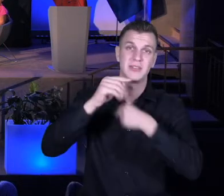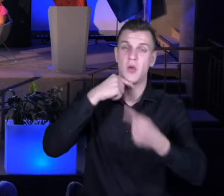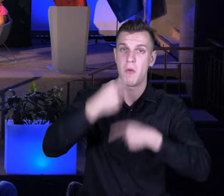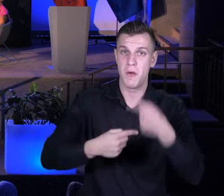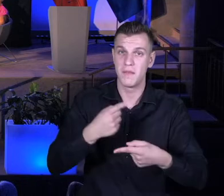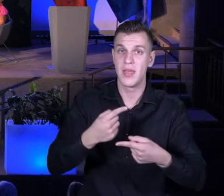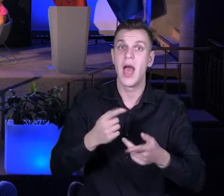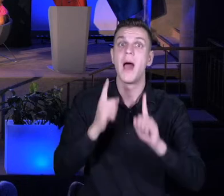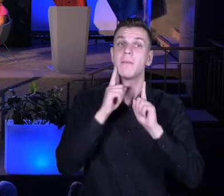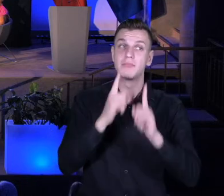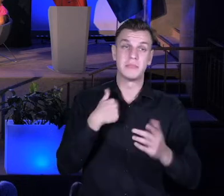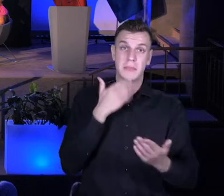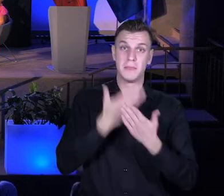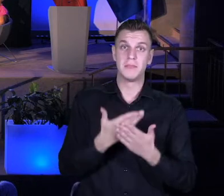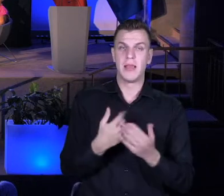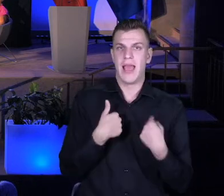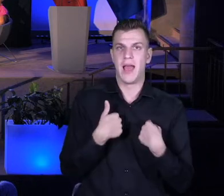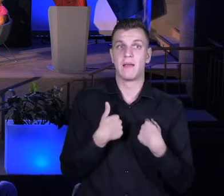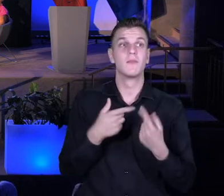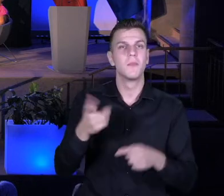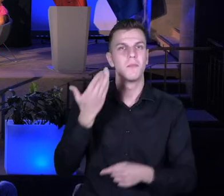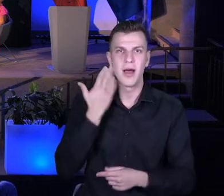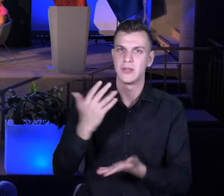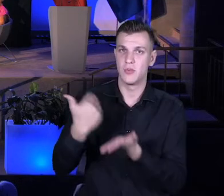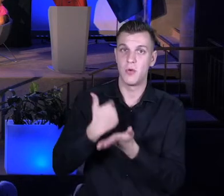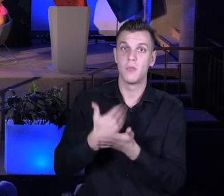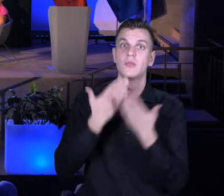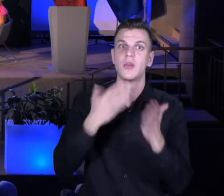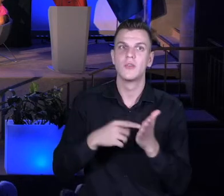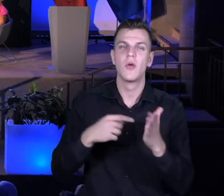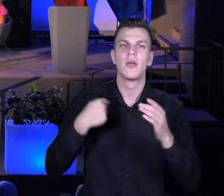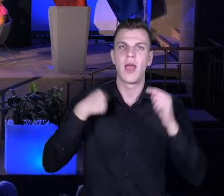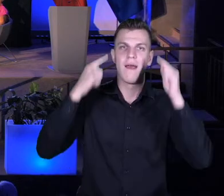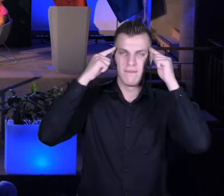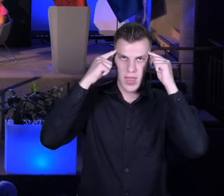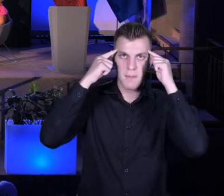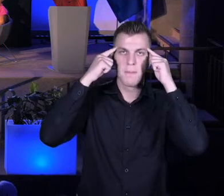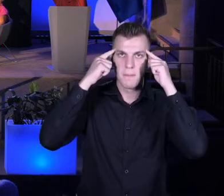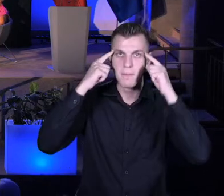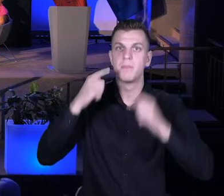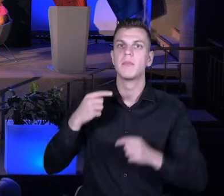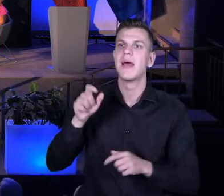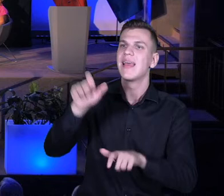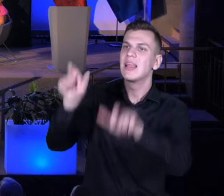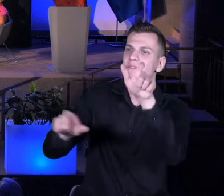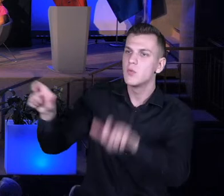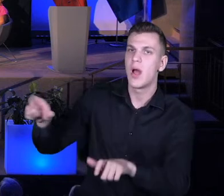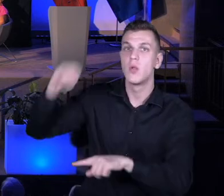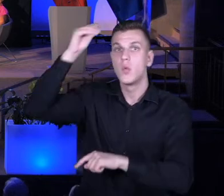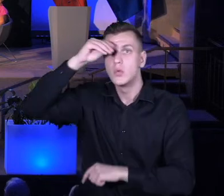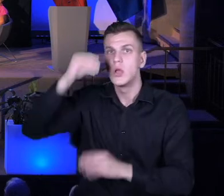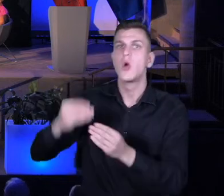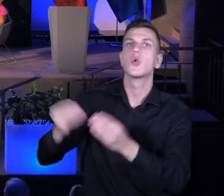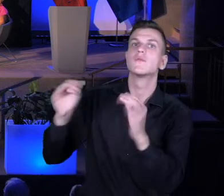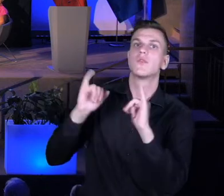bardzo odkrywcze, tak abyśmy mogli odpowiedzialnie i świadomie planować indywidualny rozwój każdego ucznia.